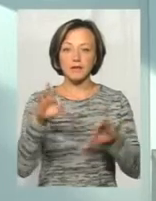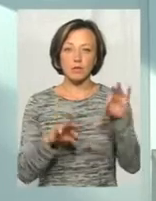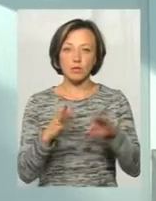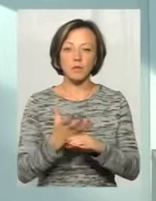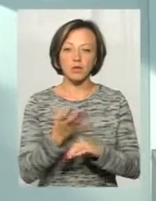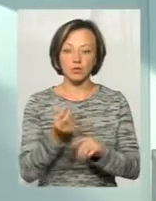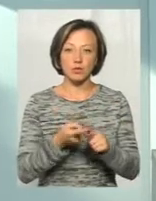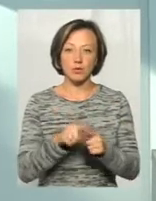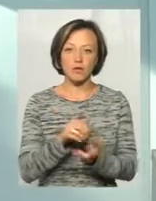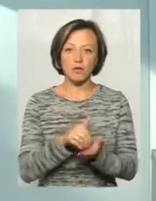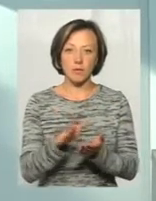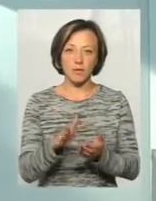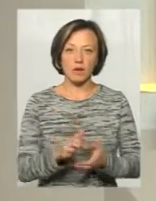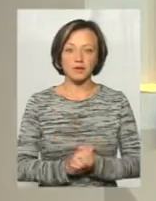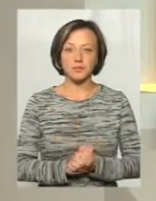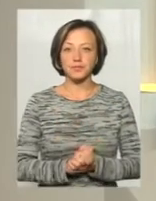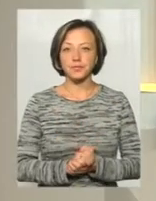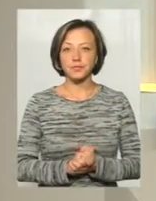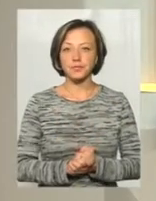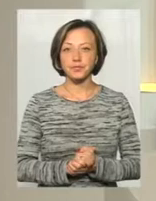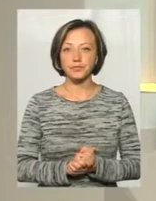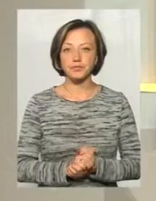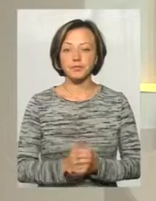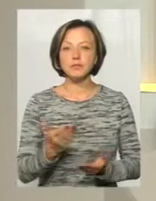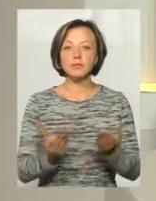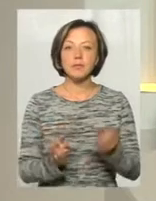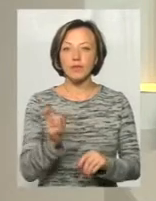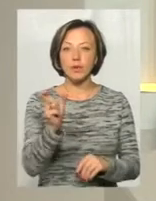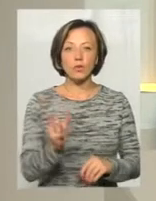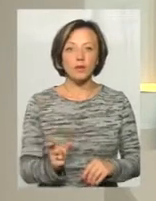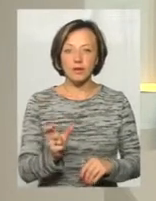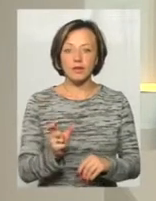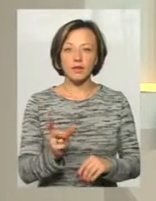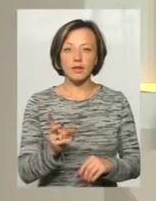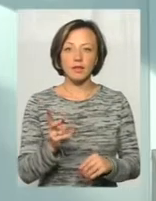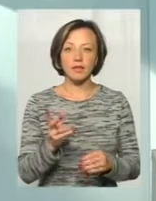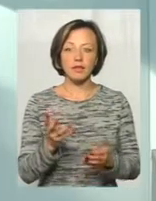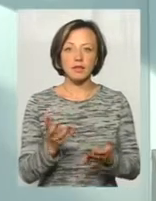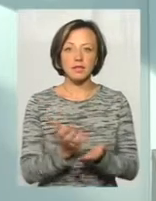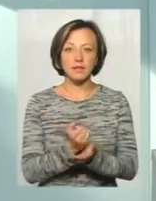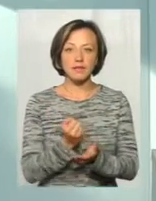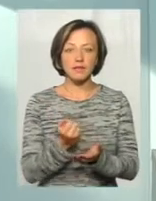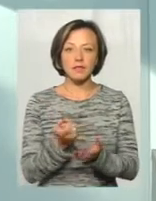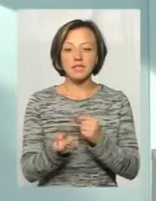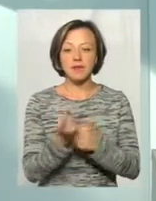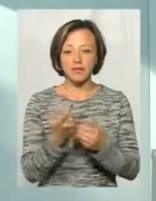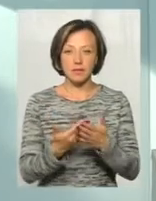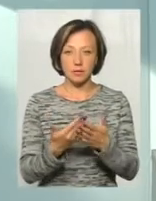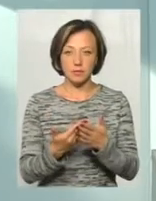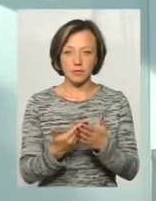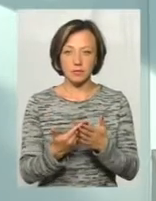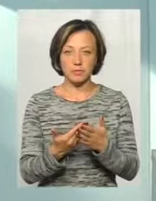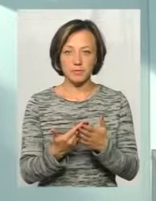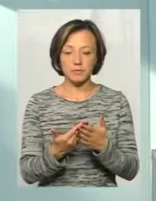тому відмовляється в наданні субсидії. А якщо в людини з'явився борг? Постановою